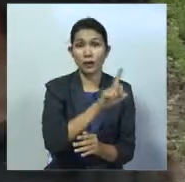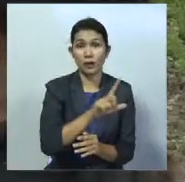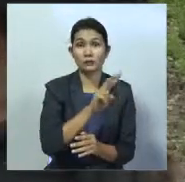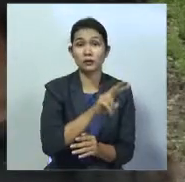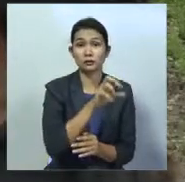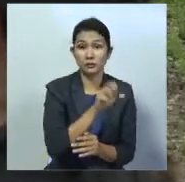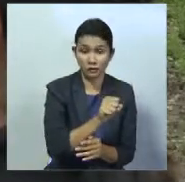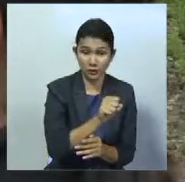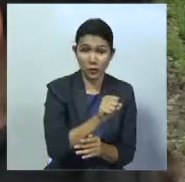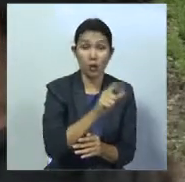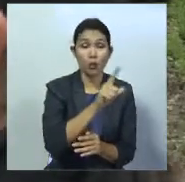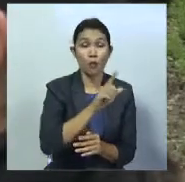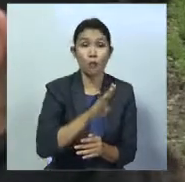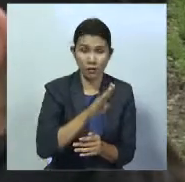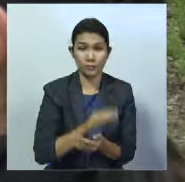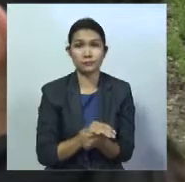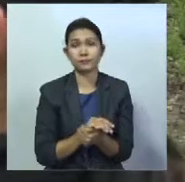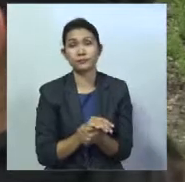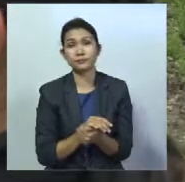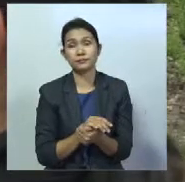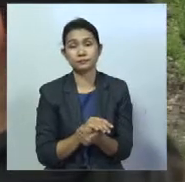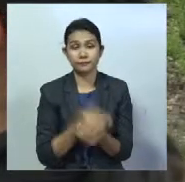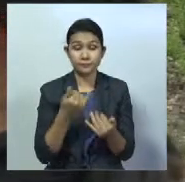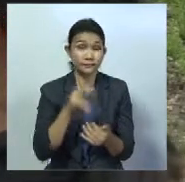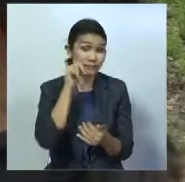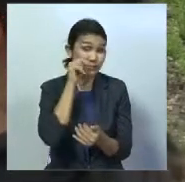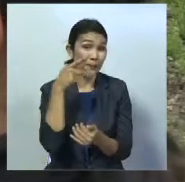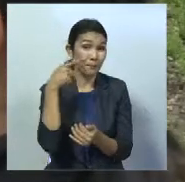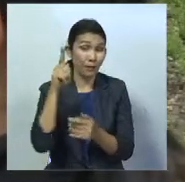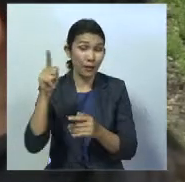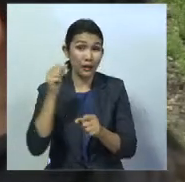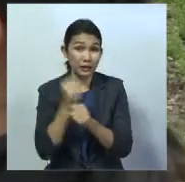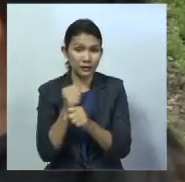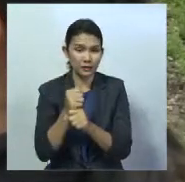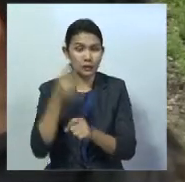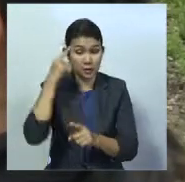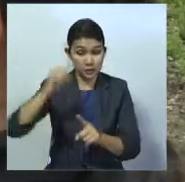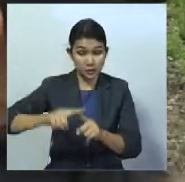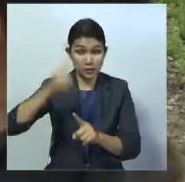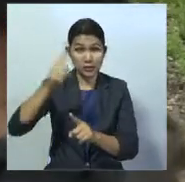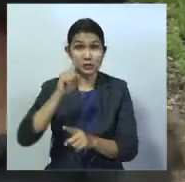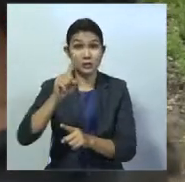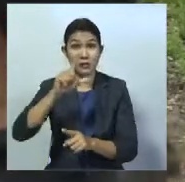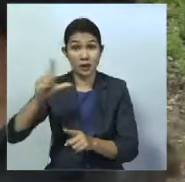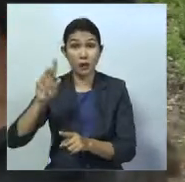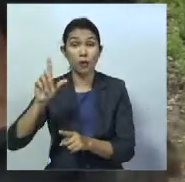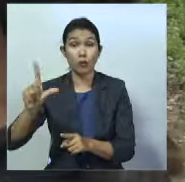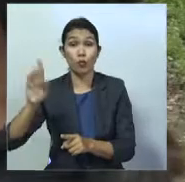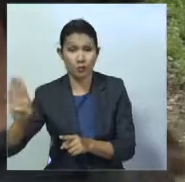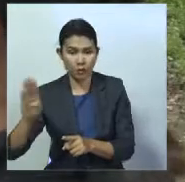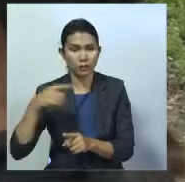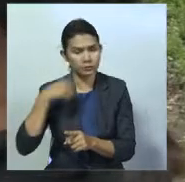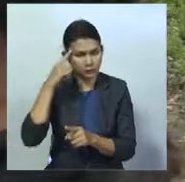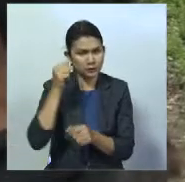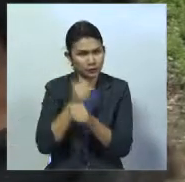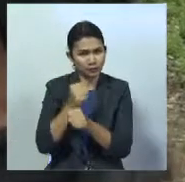สน20,000ลูกบาศก์เมตรนะครับซึ่งประปาจะใช้น้ำประมาณเดือนละ1ล้านลูกบาศก์เมตรเราก็สามารถจะหล่อเลี้ยง